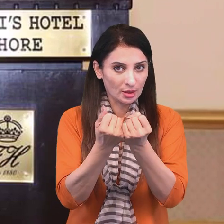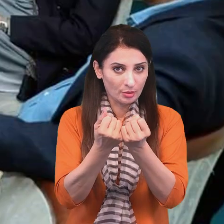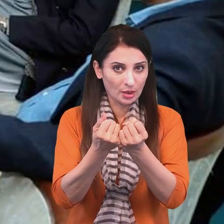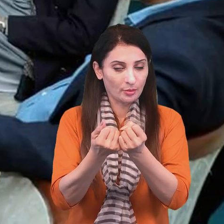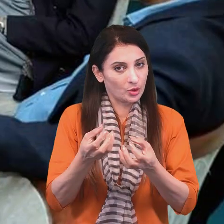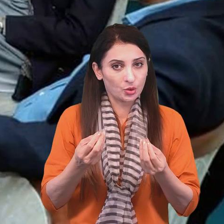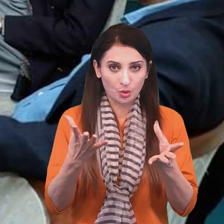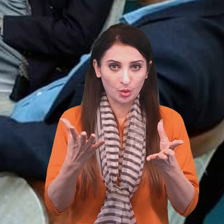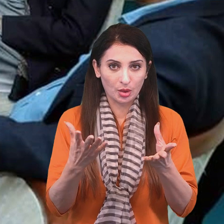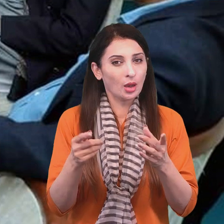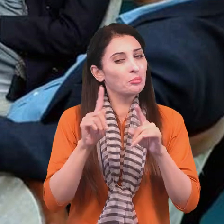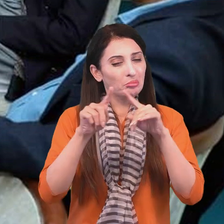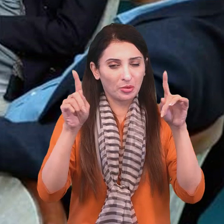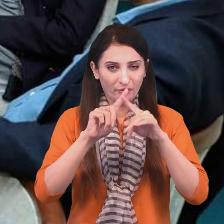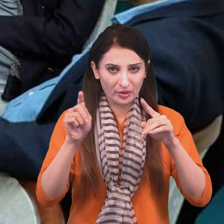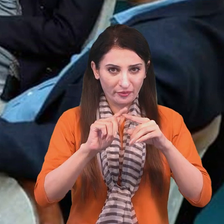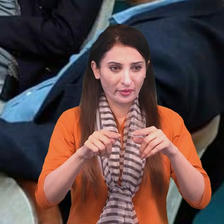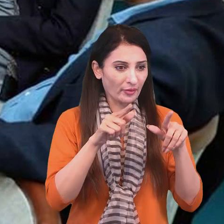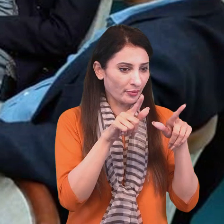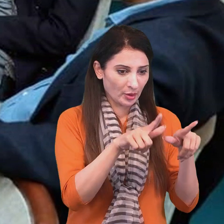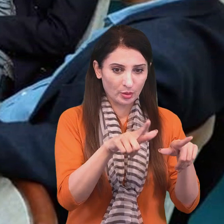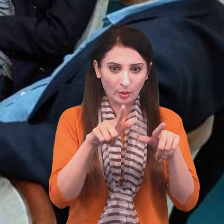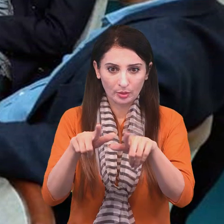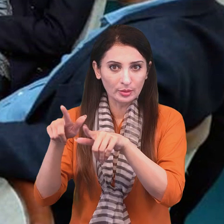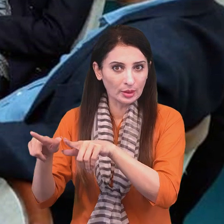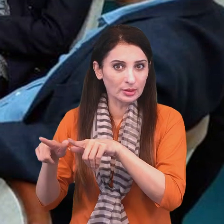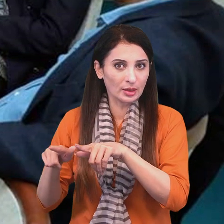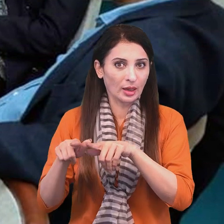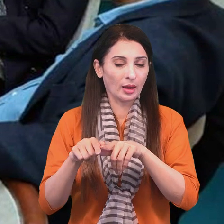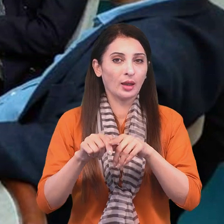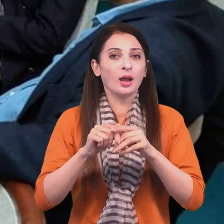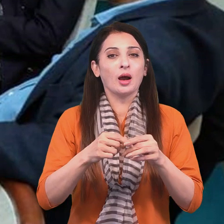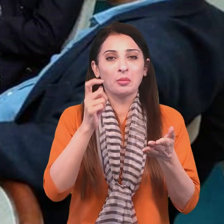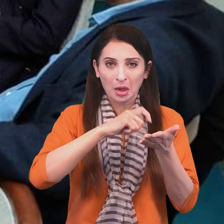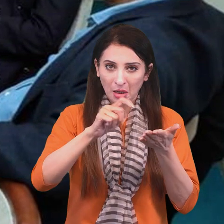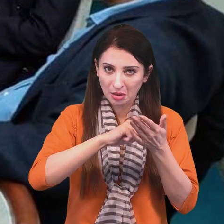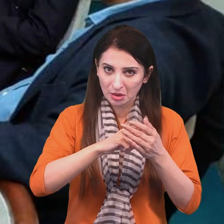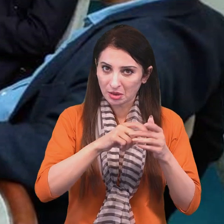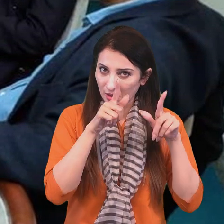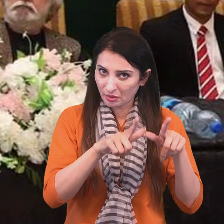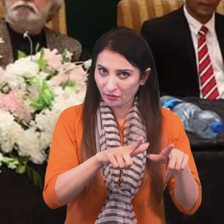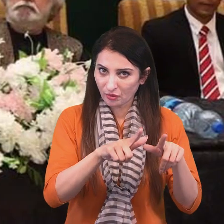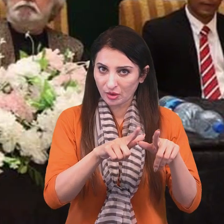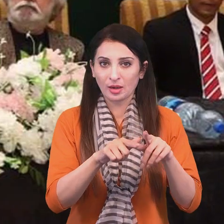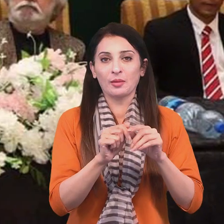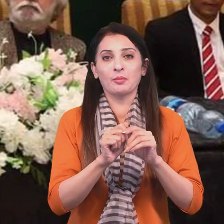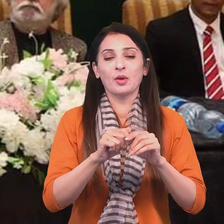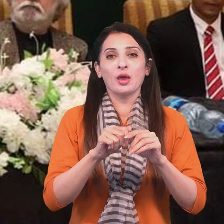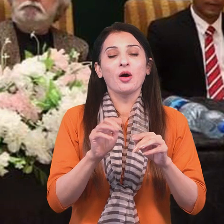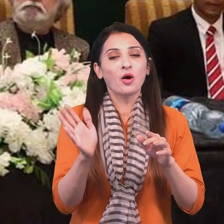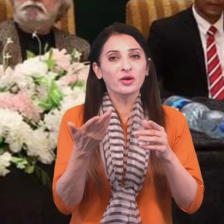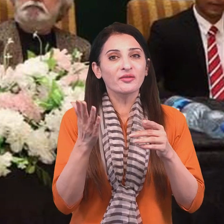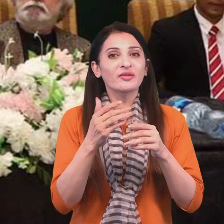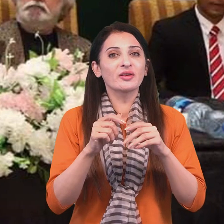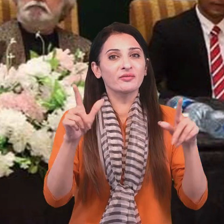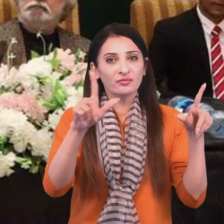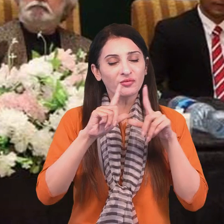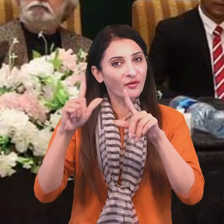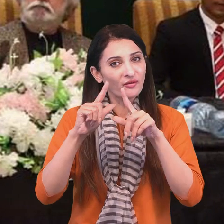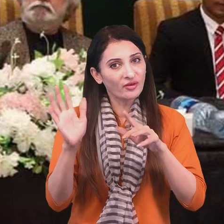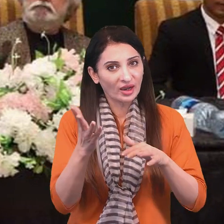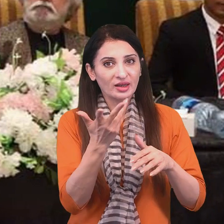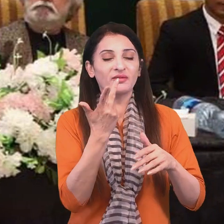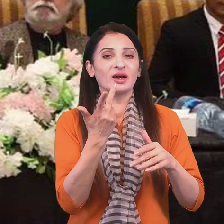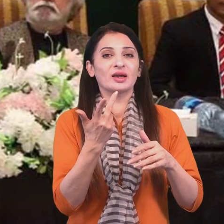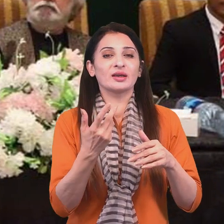बनाए, जिसमें हमारा मीडिया फ़ोरम शामिल है, हमारा लीगल फ़ोरम शामिल है, हमारा बिज़नेस फ़ोरम शामिल है, हमारा ईडीआर फ़ोरम